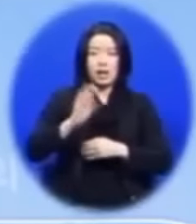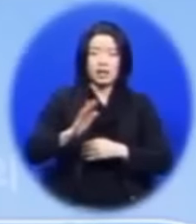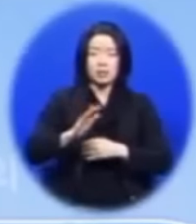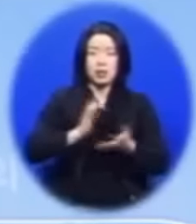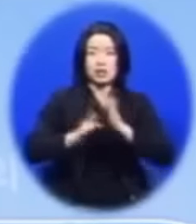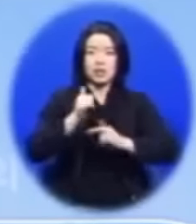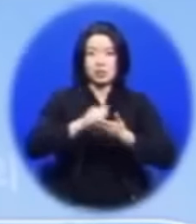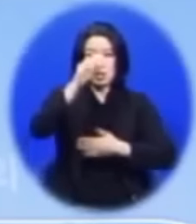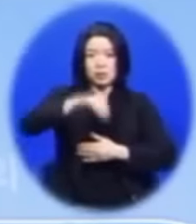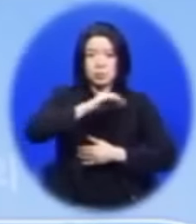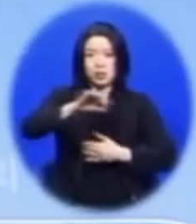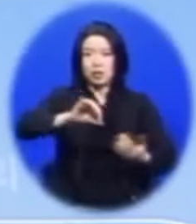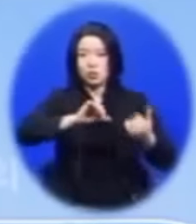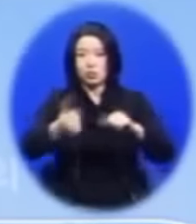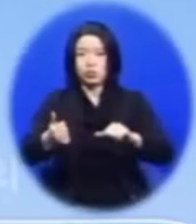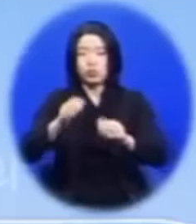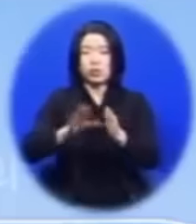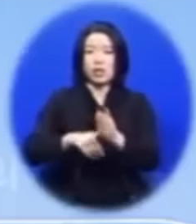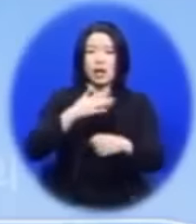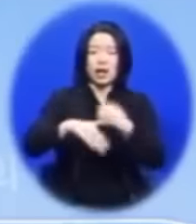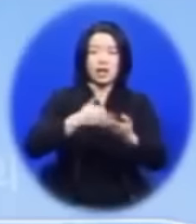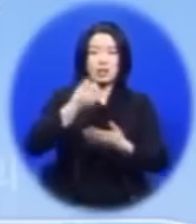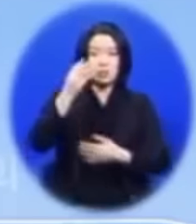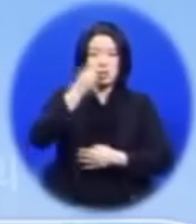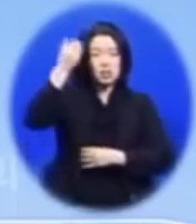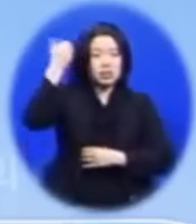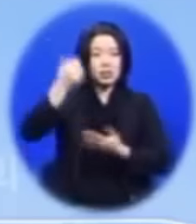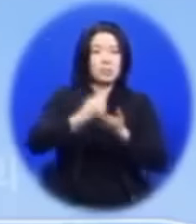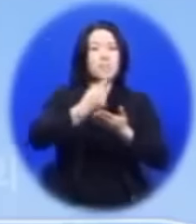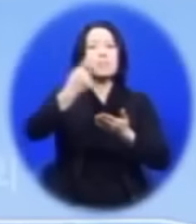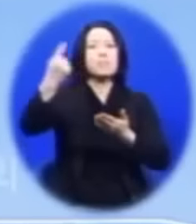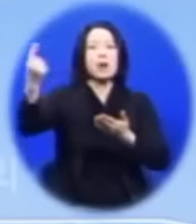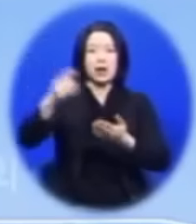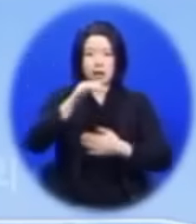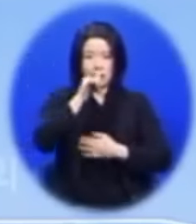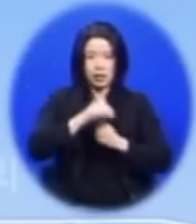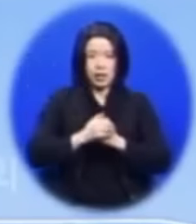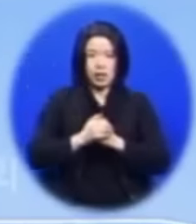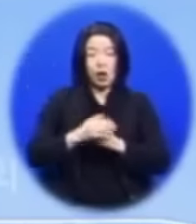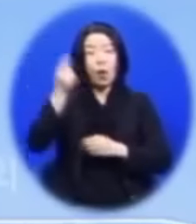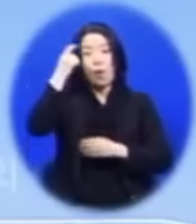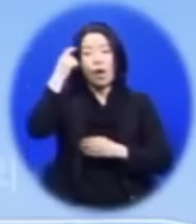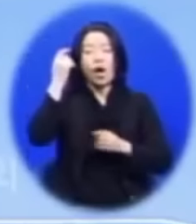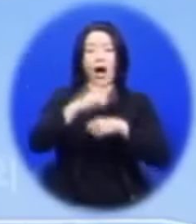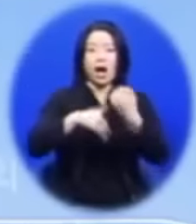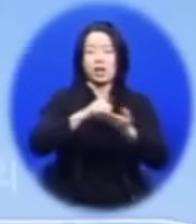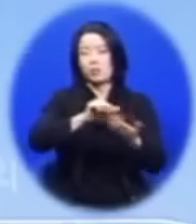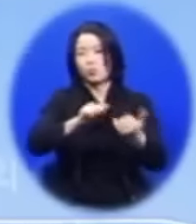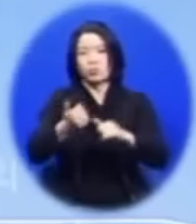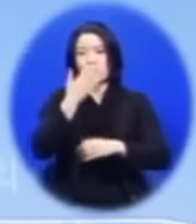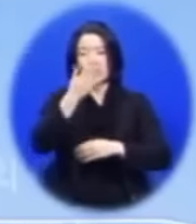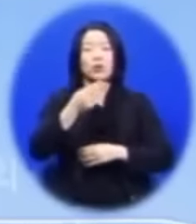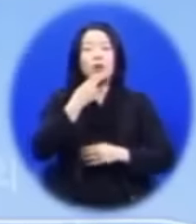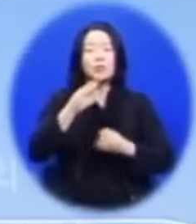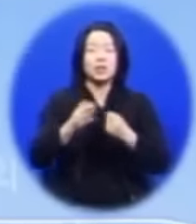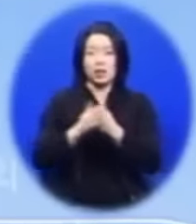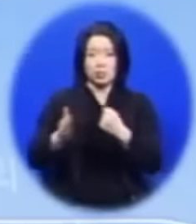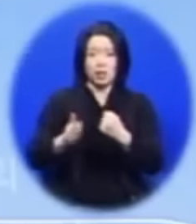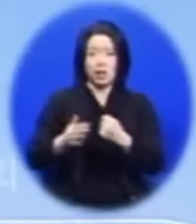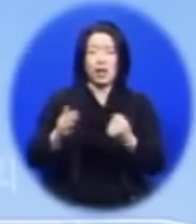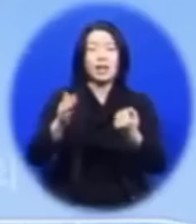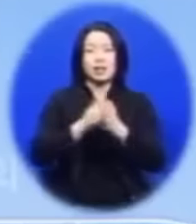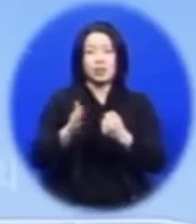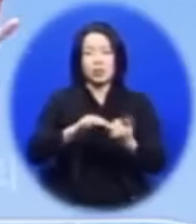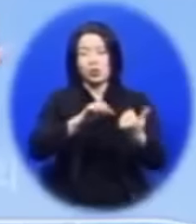십자가에 죽으실 때 하나님의 성령은 떠나 가셨어요 왜 하나님은 죽으실 수가 없으니까 그래서